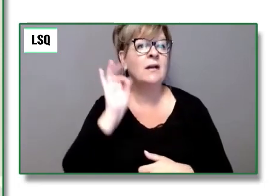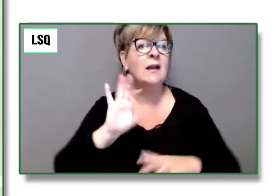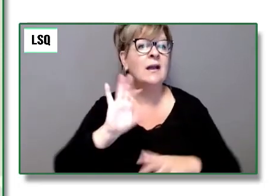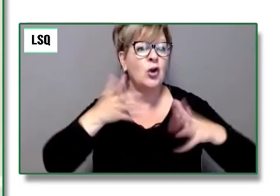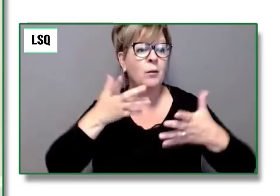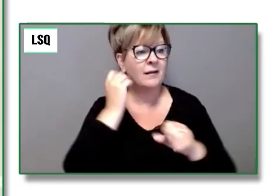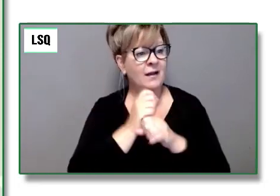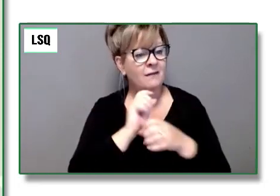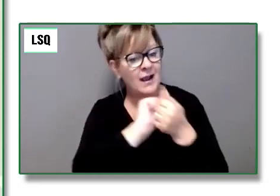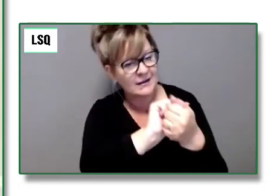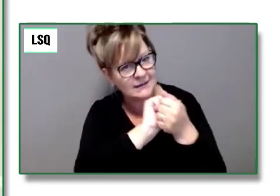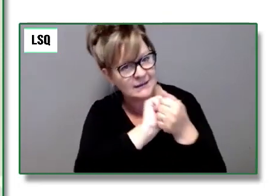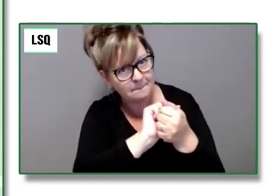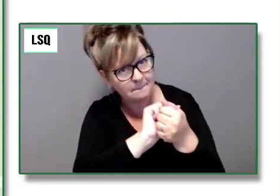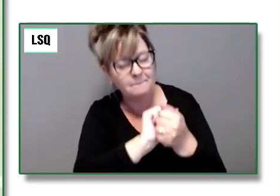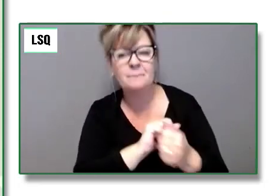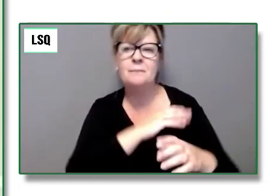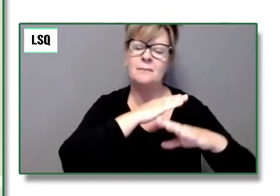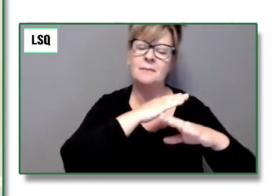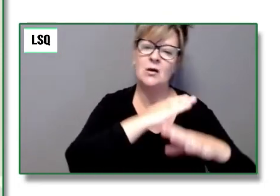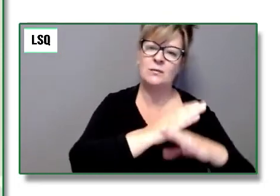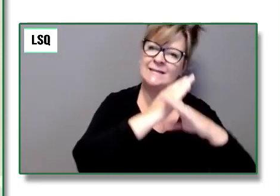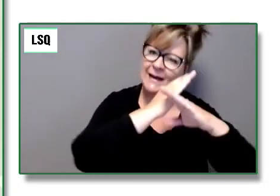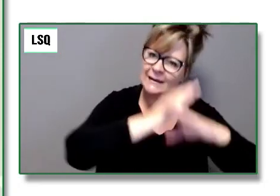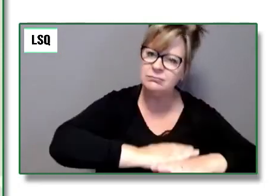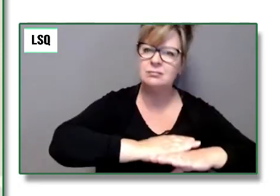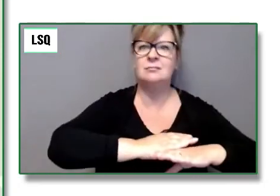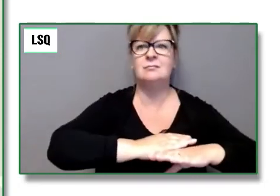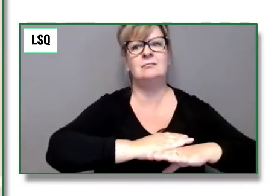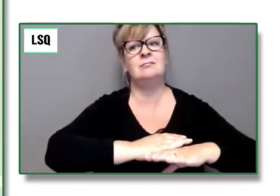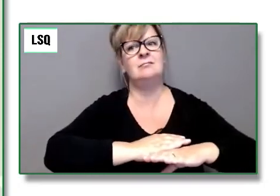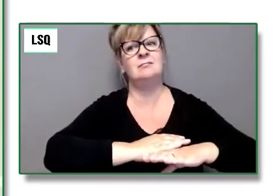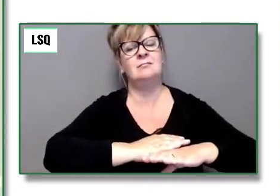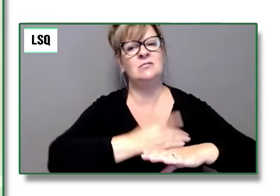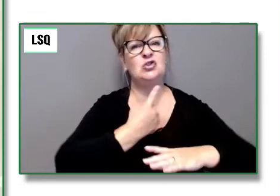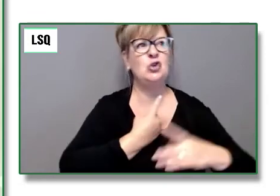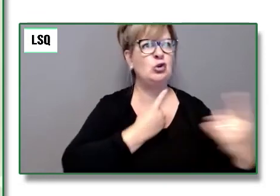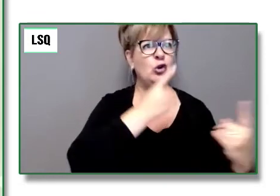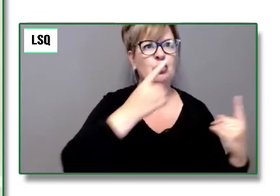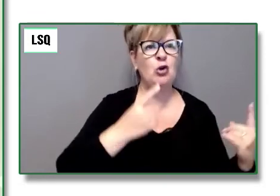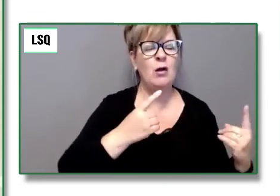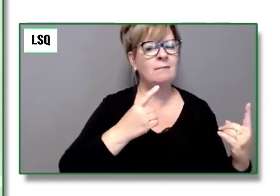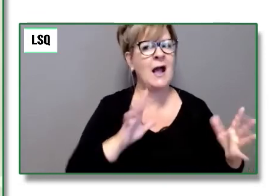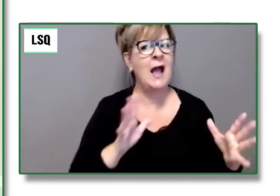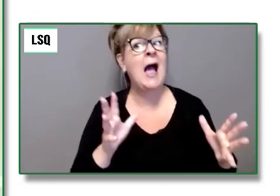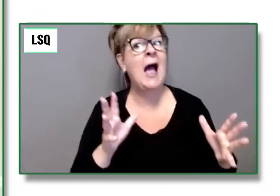à ce sens d'appartenance et d'inclusion. Donc, merci d'y être.